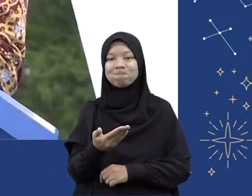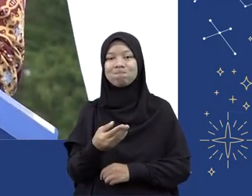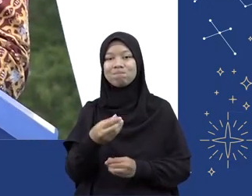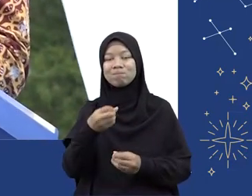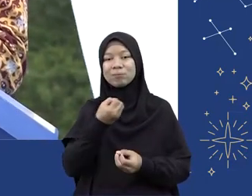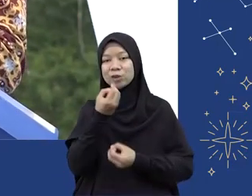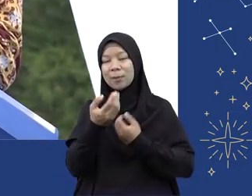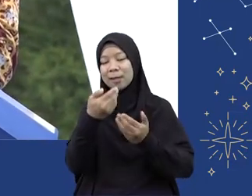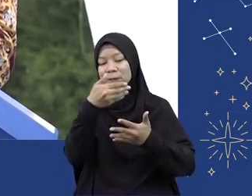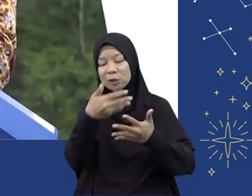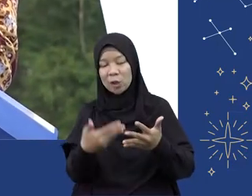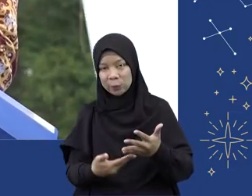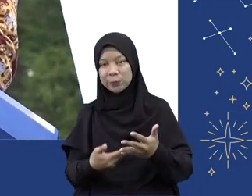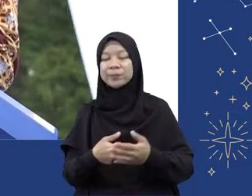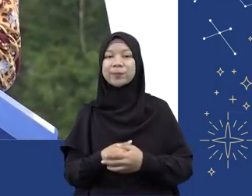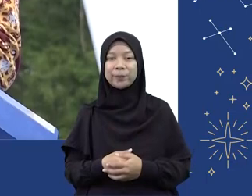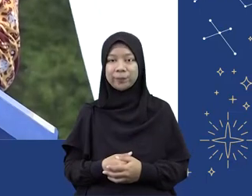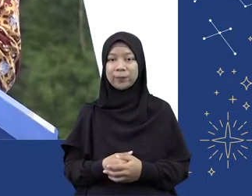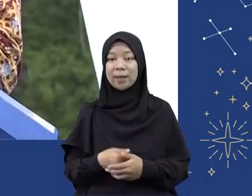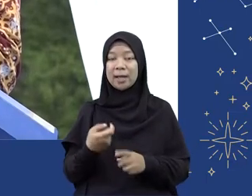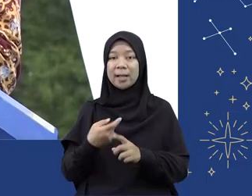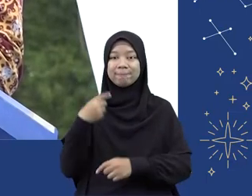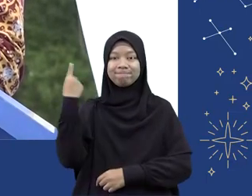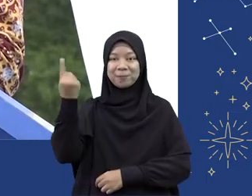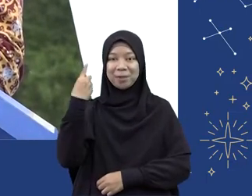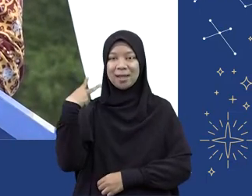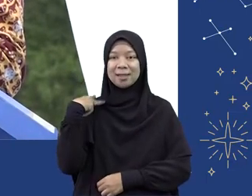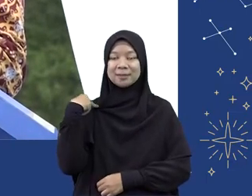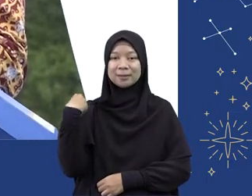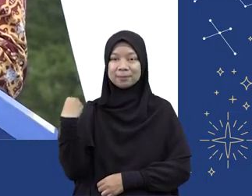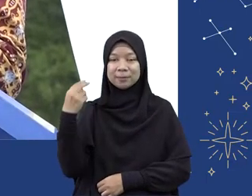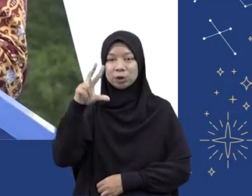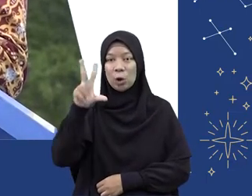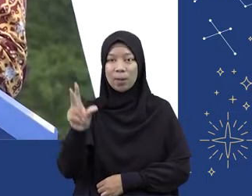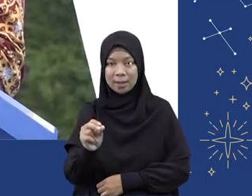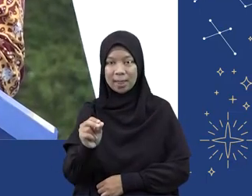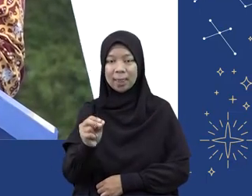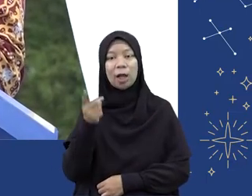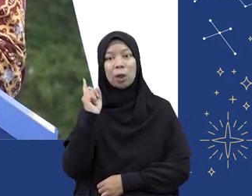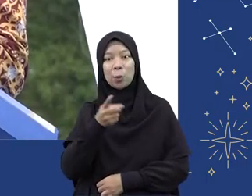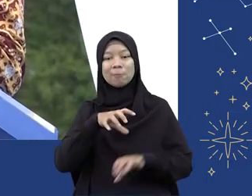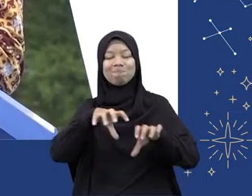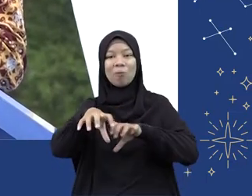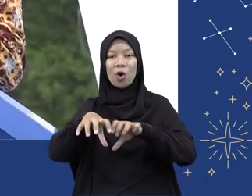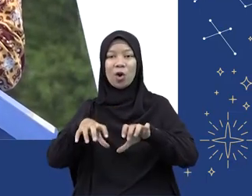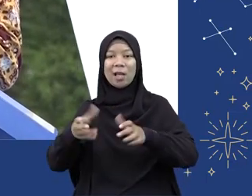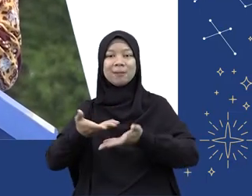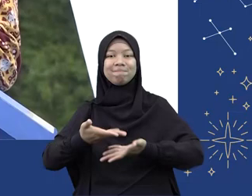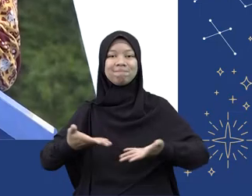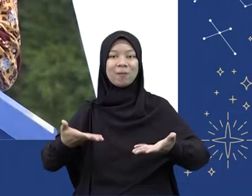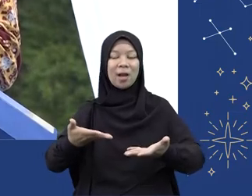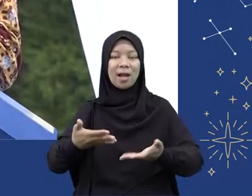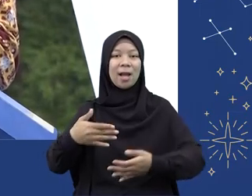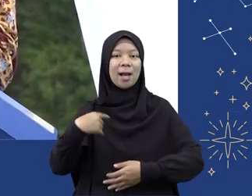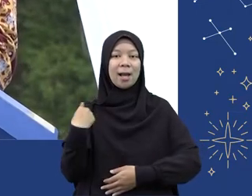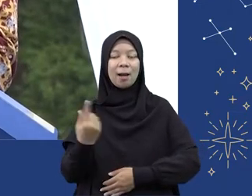persatu atas nama pemerintah provinsi Jawa Barat yang ditugaskan mengelola wilayah kami